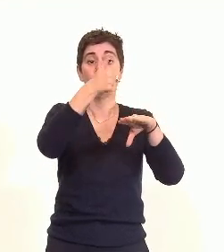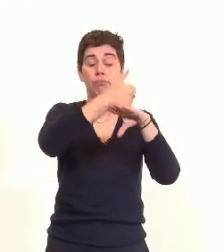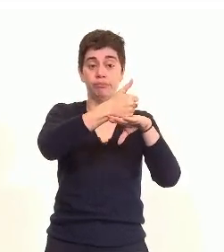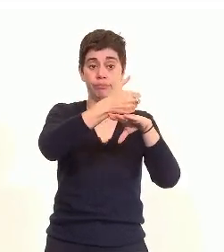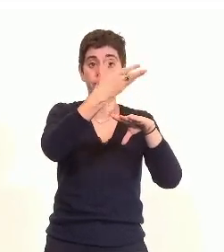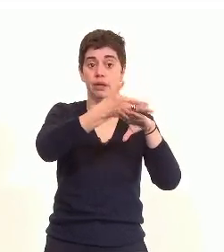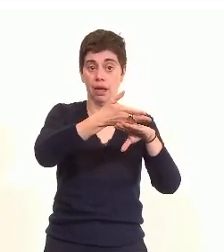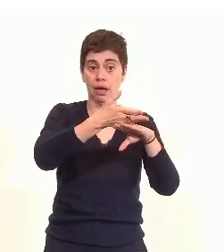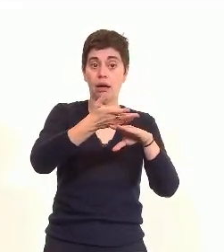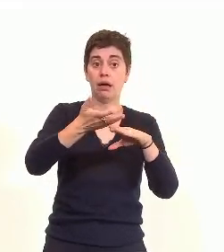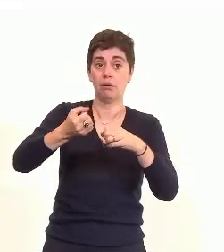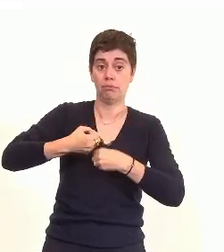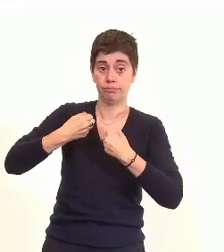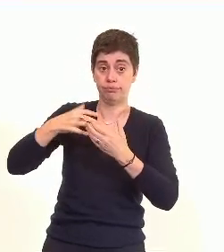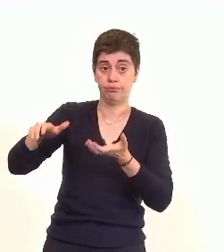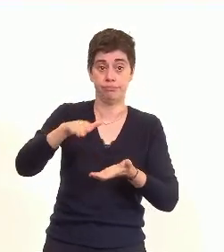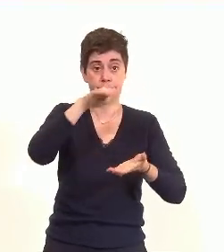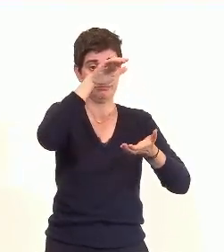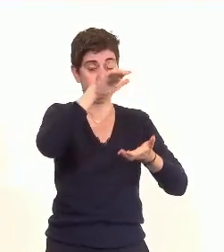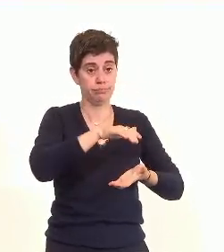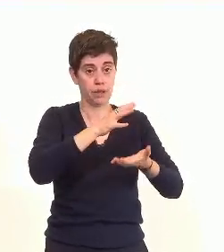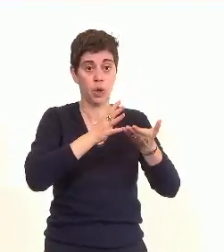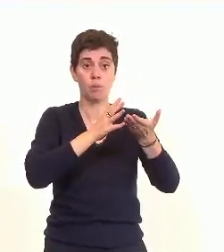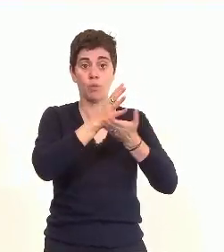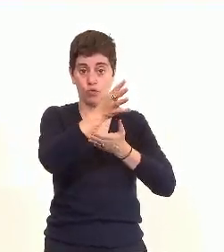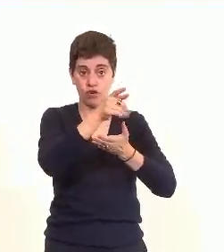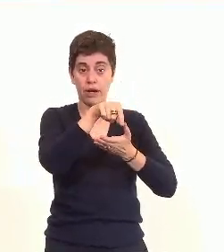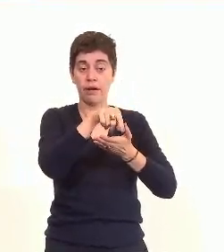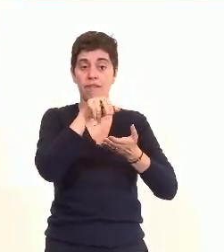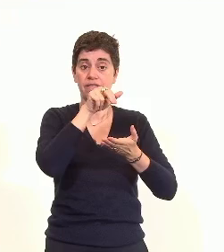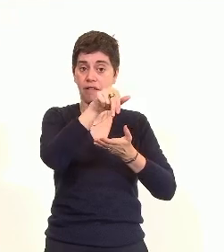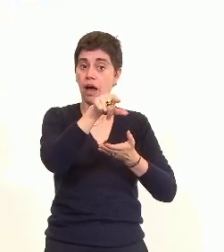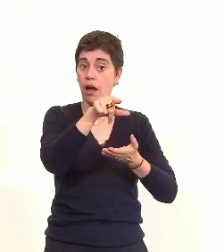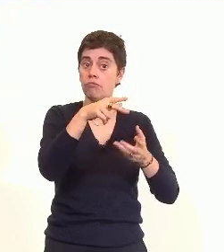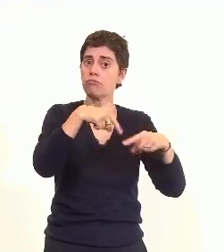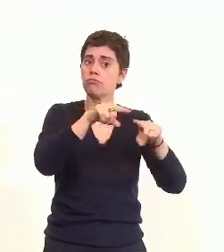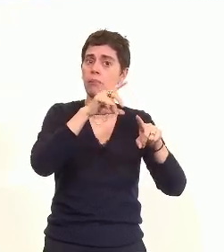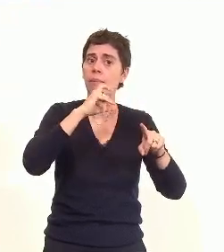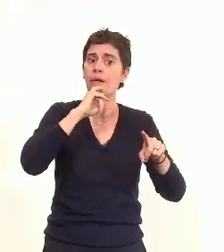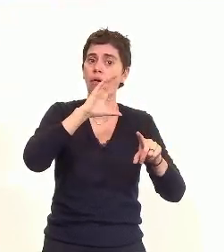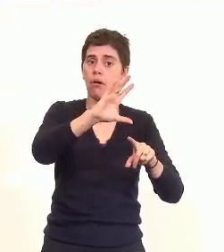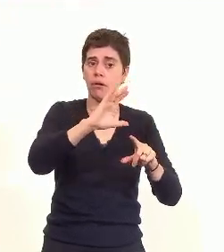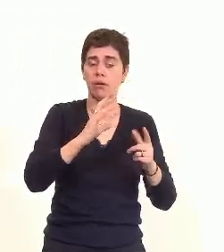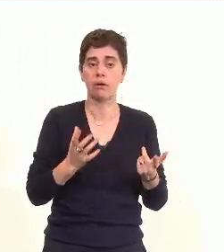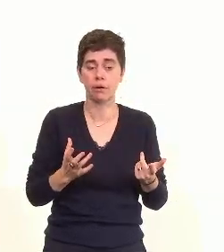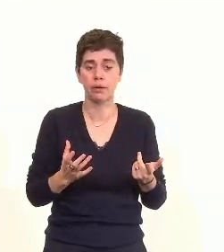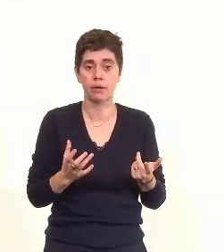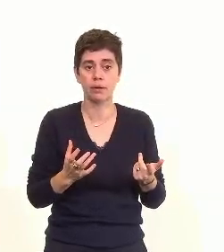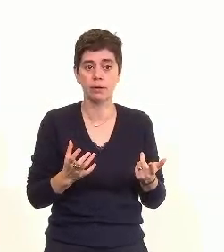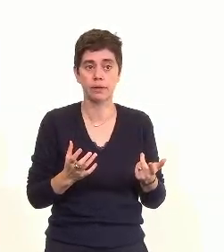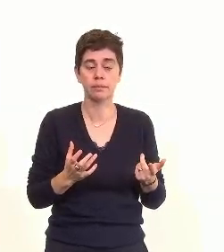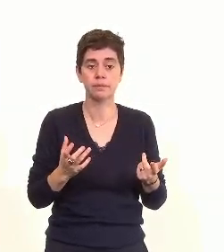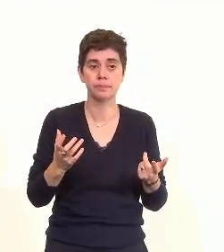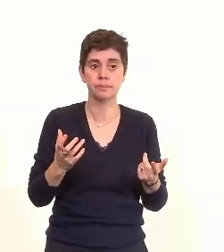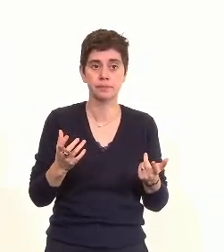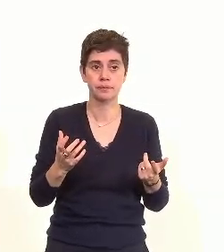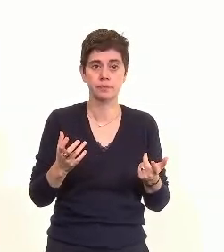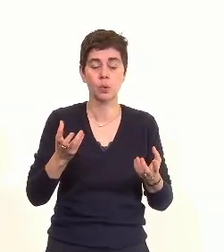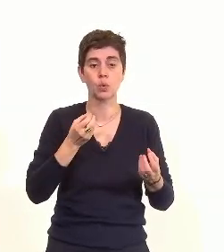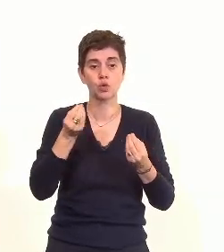de territoire. Et vous le disiez tout à l'heure, avec cette ambition de donner de la visibilité aussi à ces personnes et à leurs